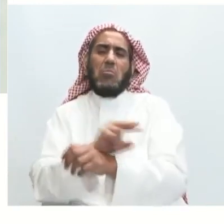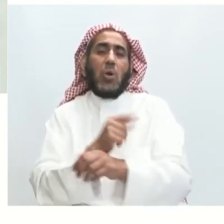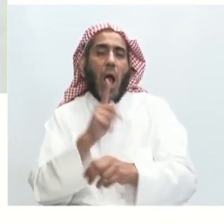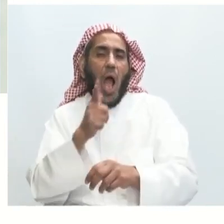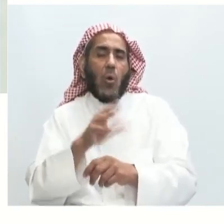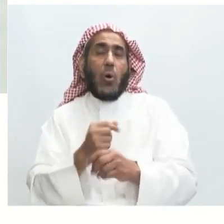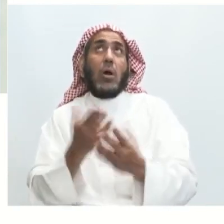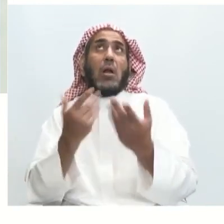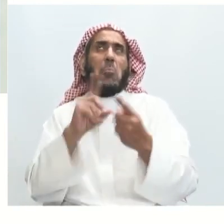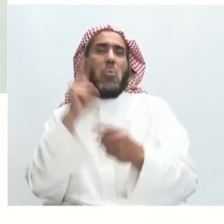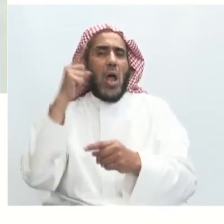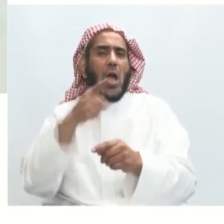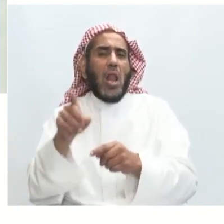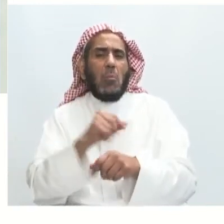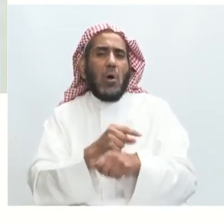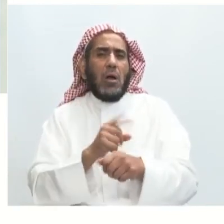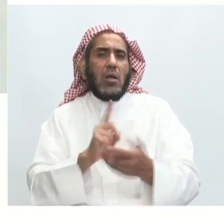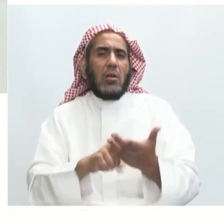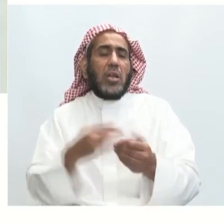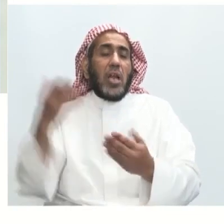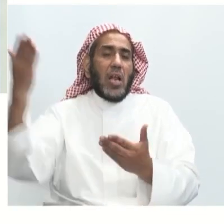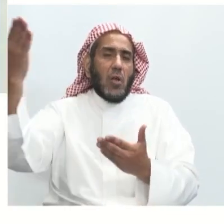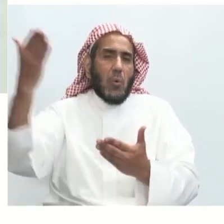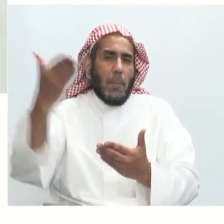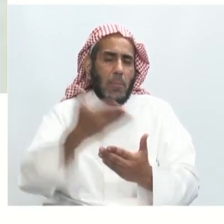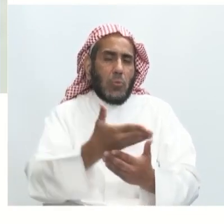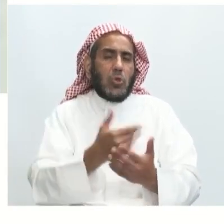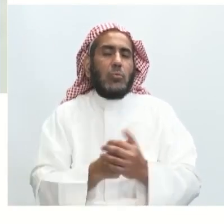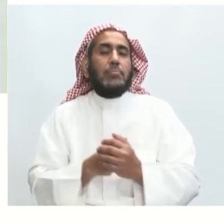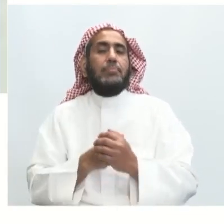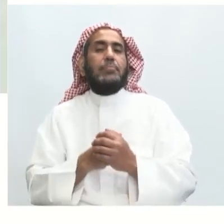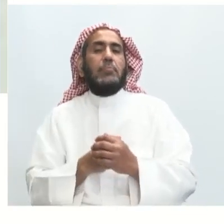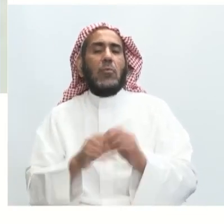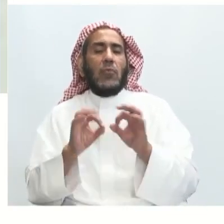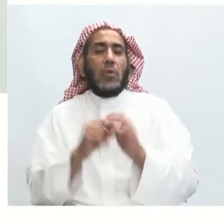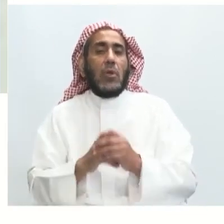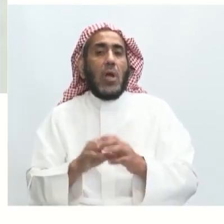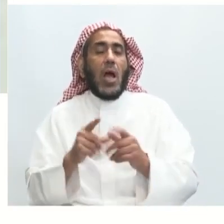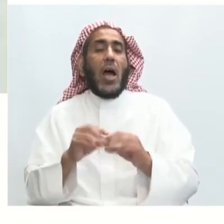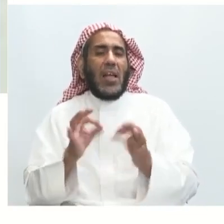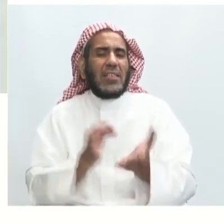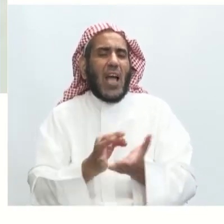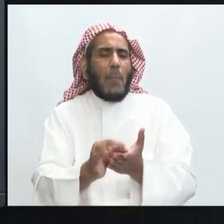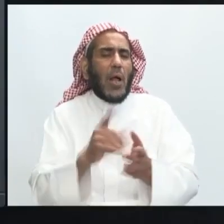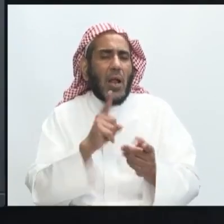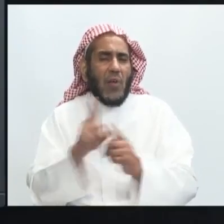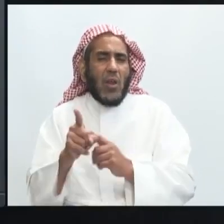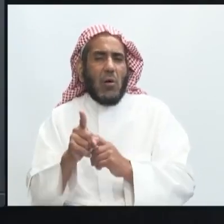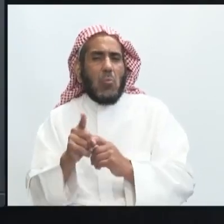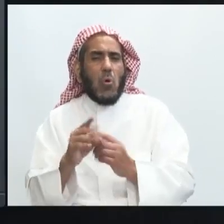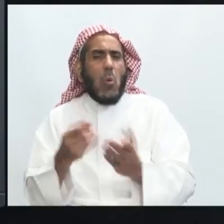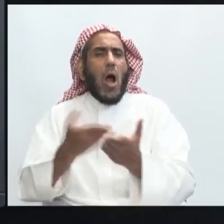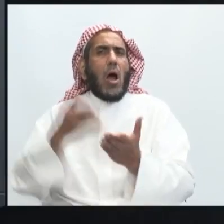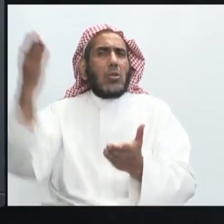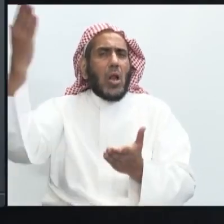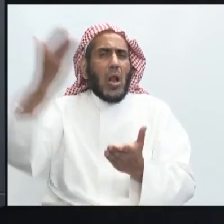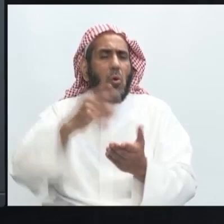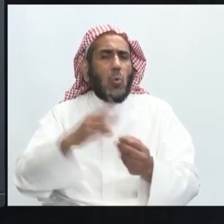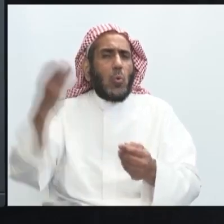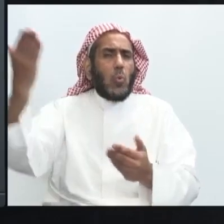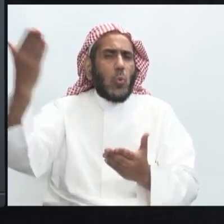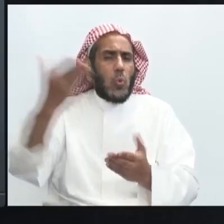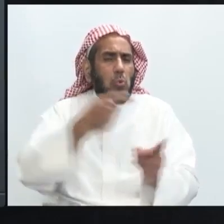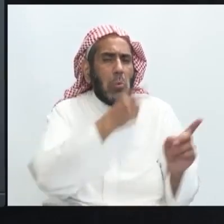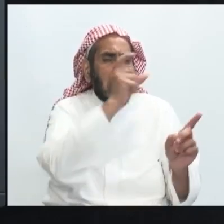قالوا ربنا يعلم ان اليكم لمرسلون اصحاب القريه كيف انهم كلما ارسل الله سبحانه وتعالى لهم